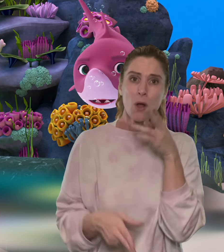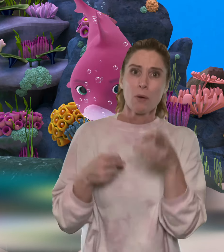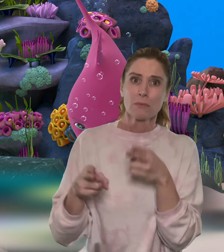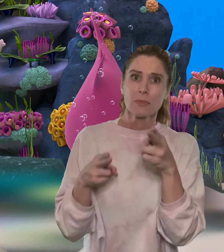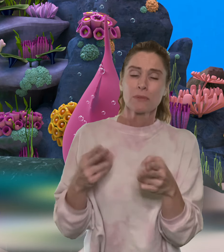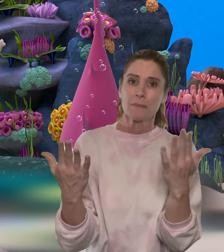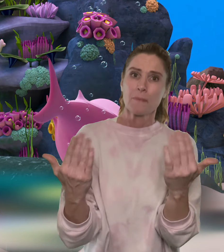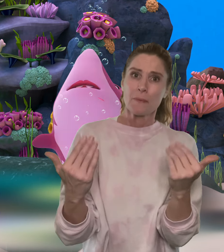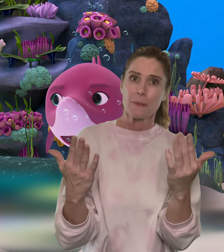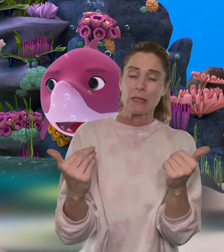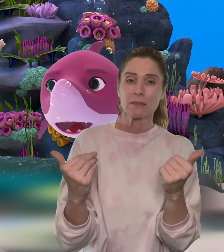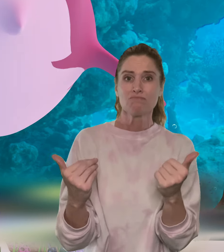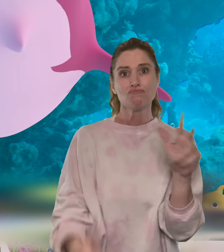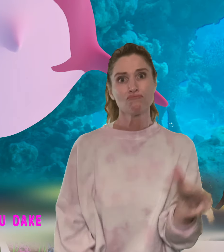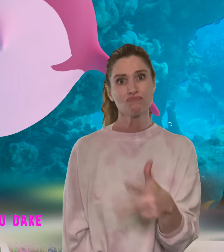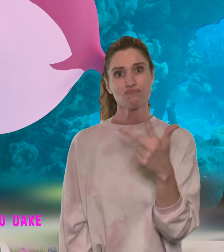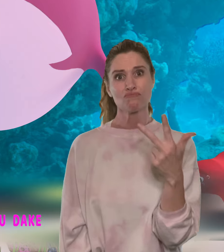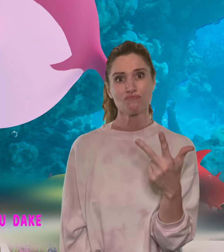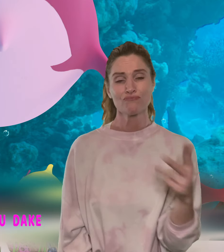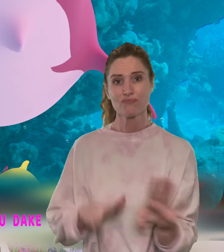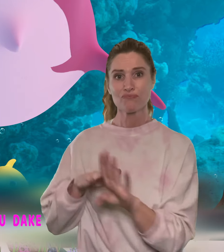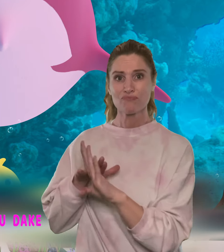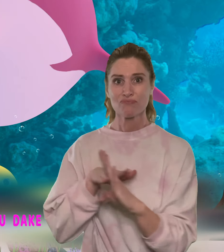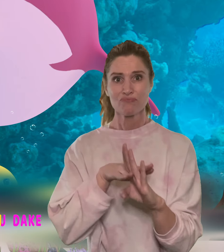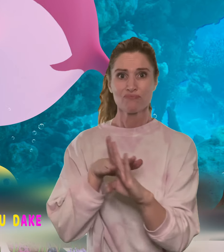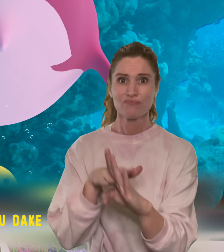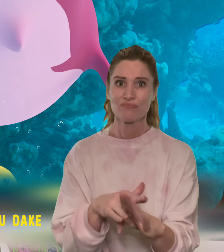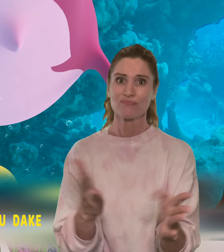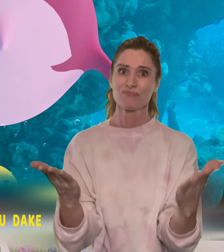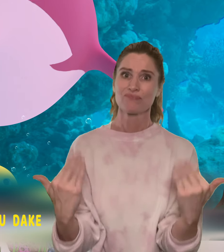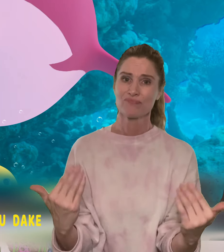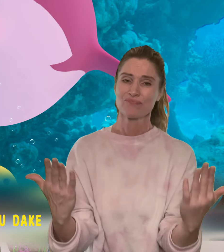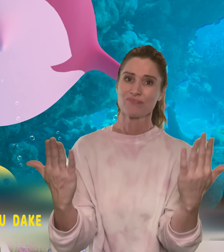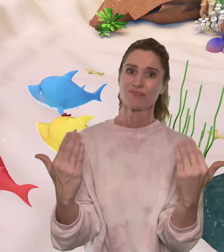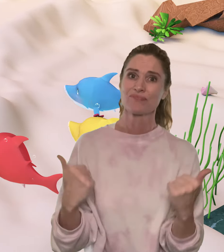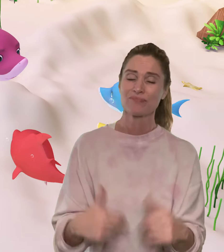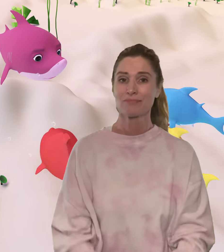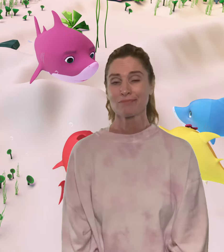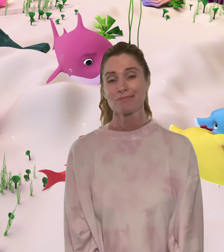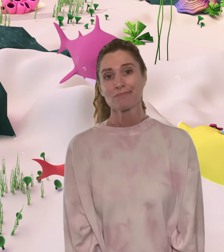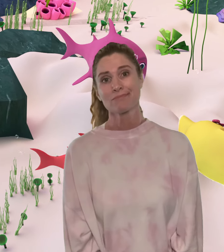呼んだ戻ってこえでも戻ってきたのはさと